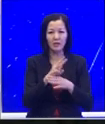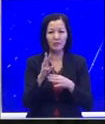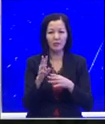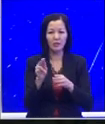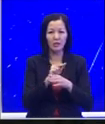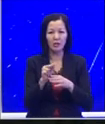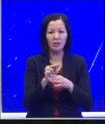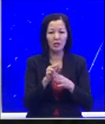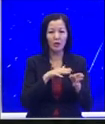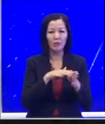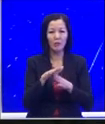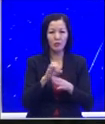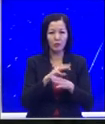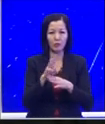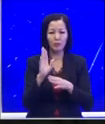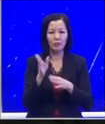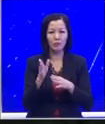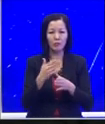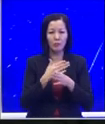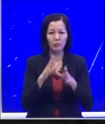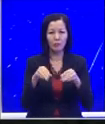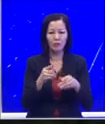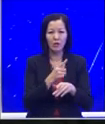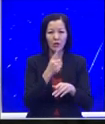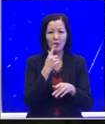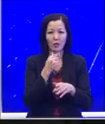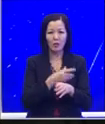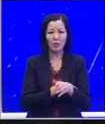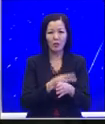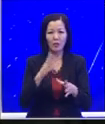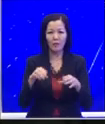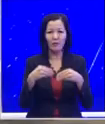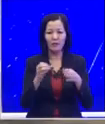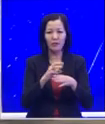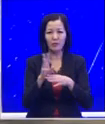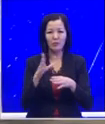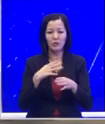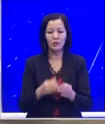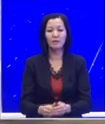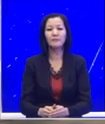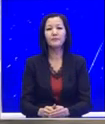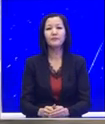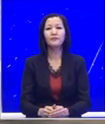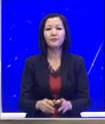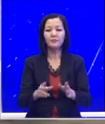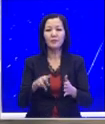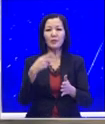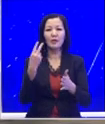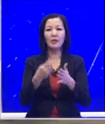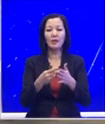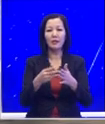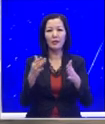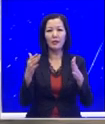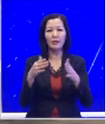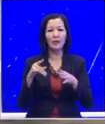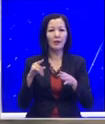Лекарственными средствами и кровью необходимым все клиника обеспечена. В момент крушения самолета на борту